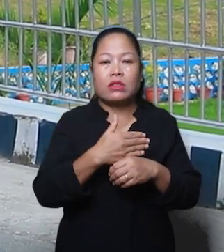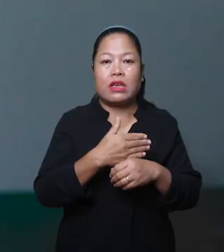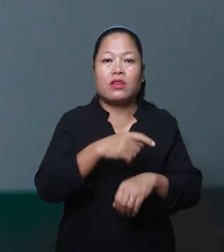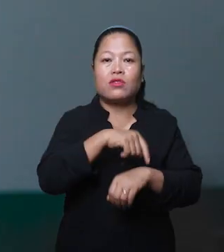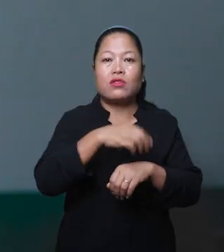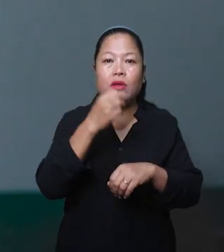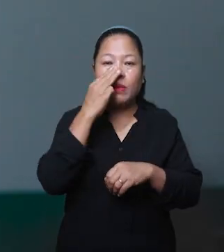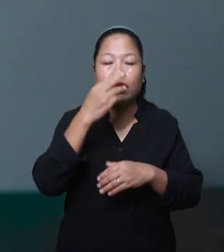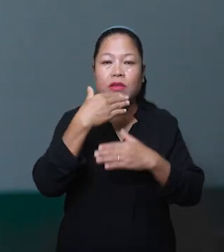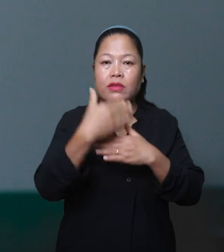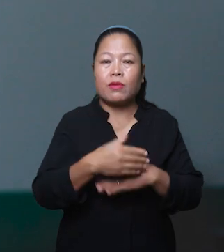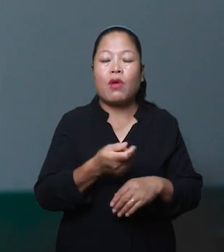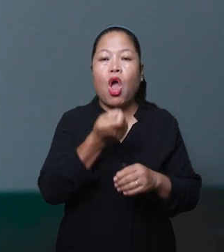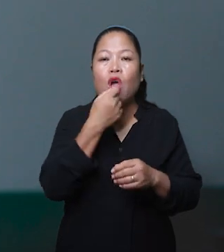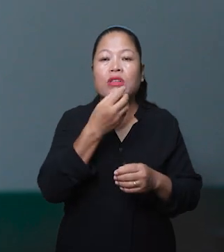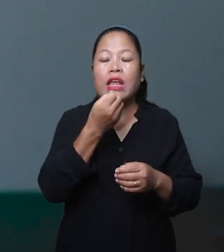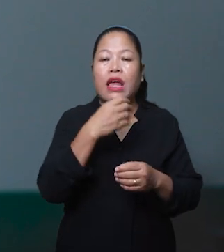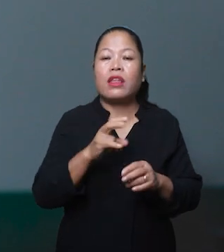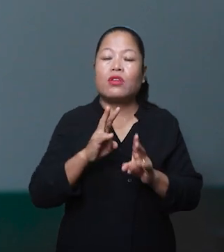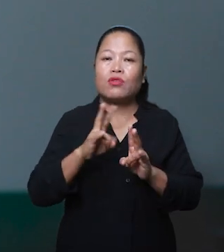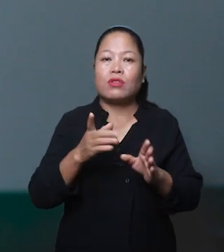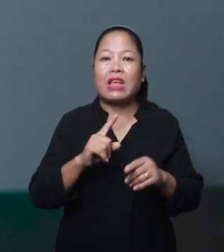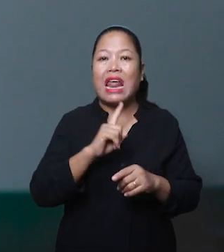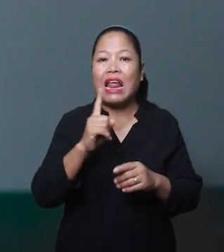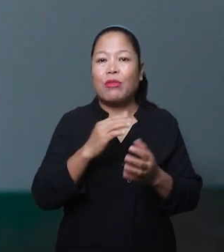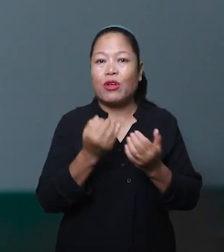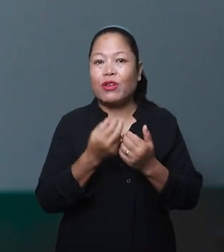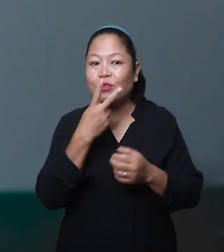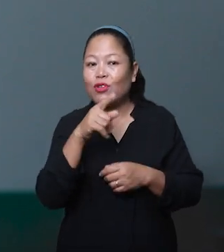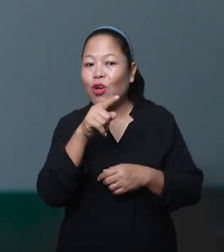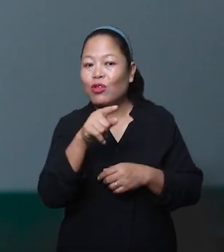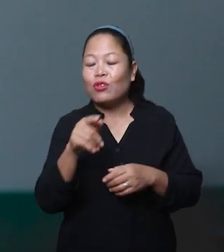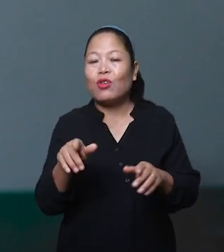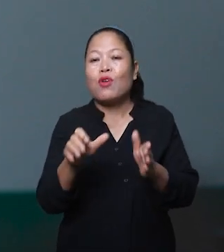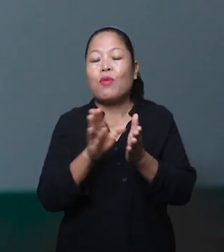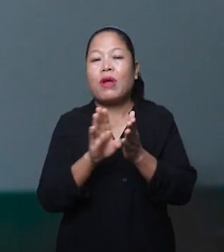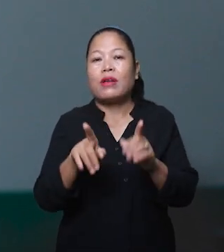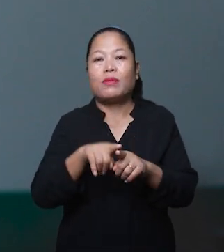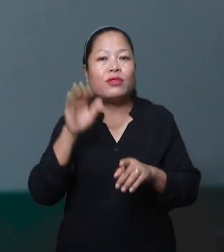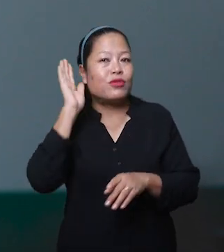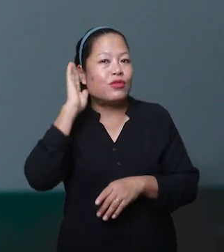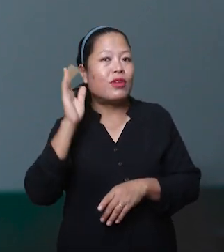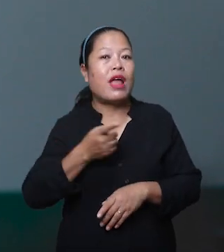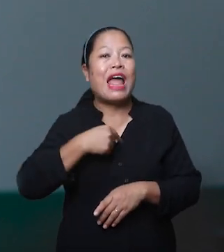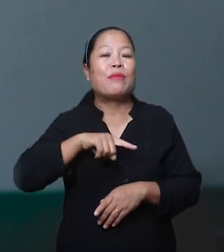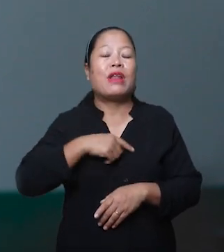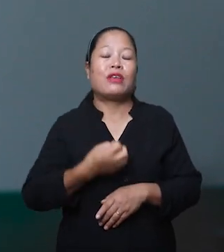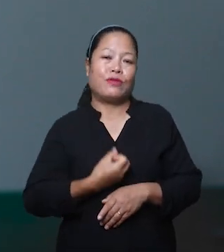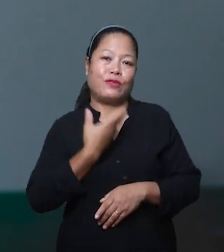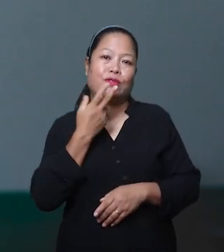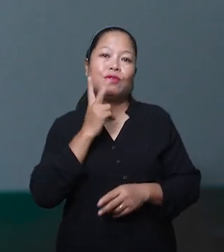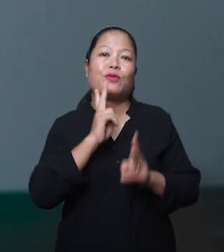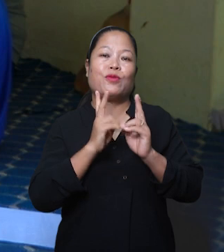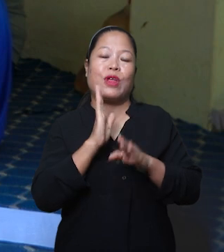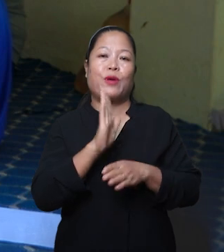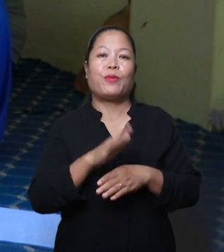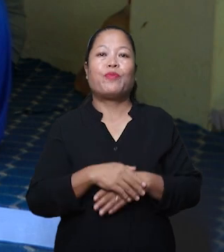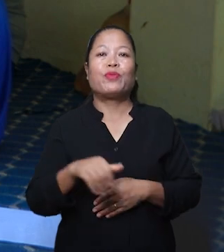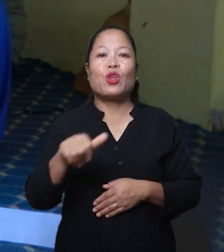टार्गेटेड पिरियडसम्म चाहिँ औषधि खुवाएर चाहिँ छुटाउँदाखेरि अहिले राम्रो गरेको चाहिँ मैले सुन्छु हजुरहरूबाट नै त्यो भनेको चाहिँ हाम्रो लागि खुसीको